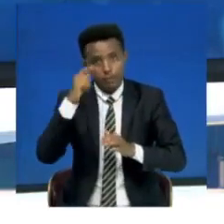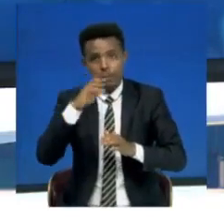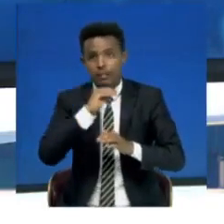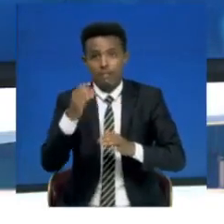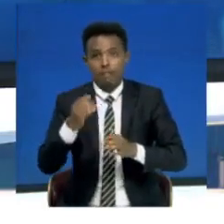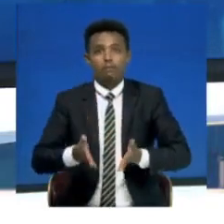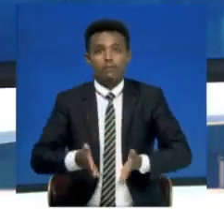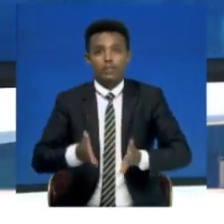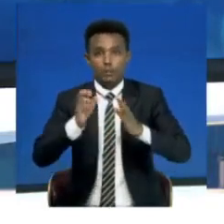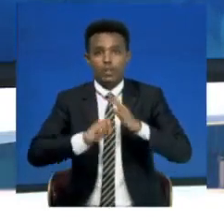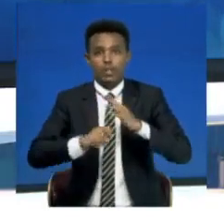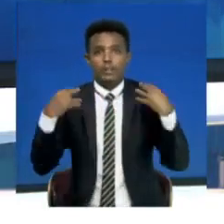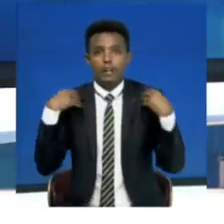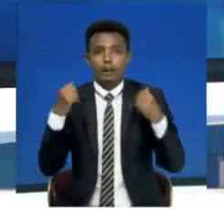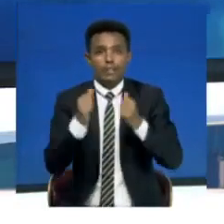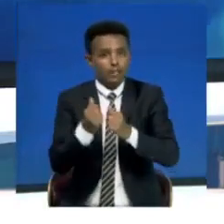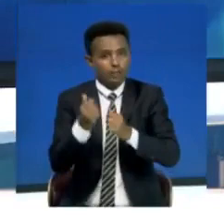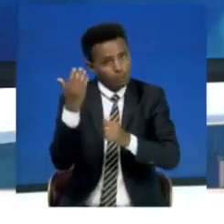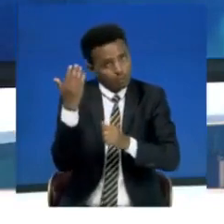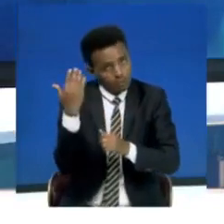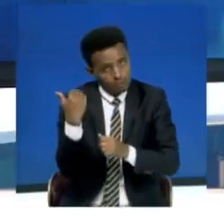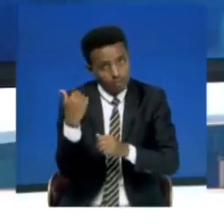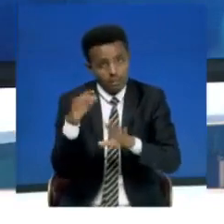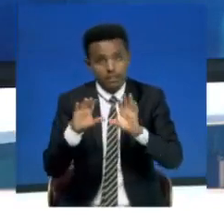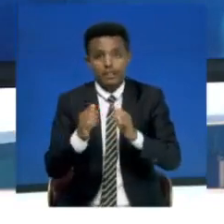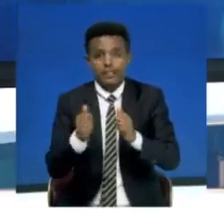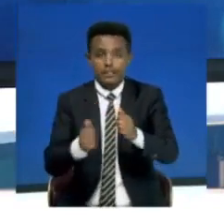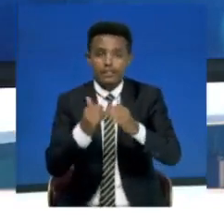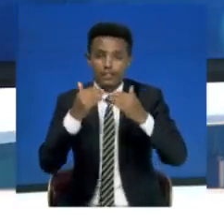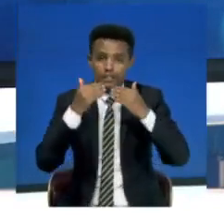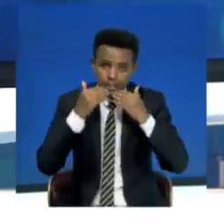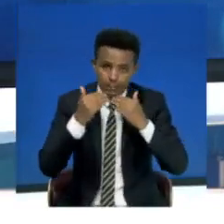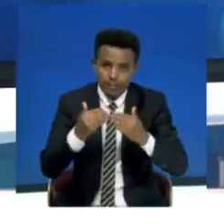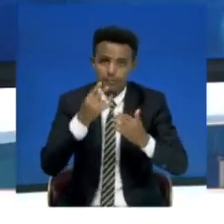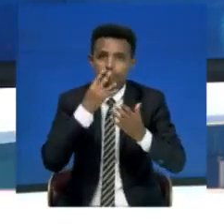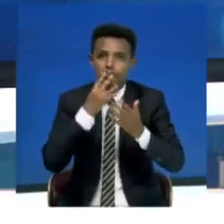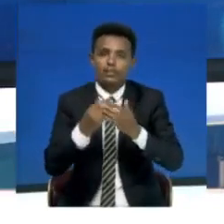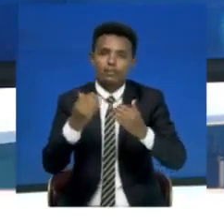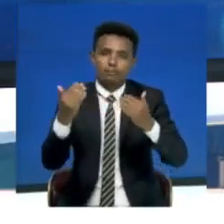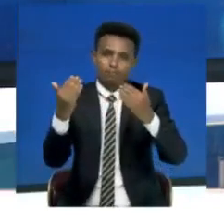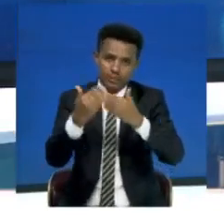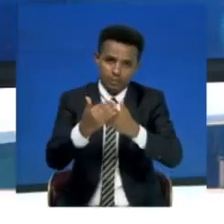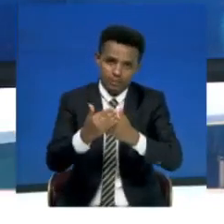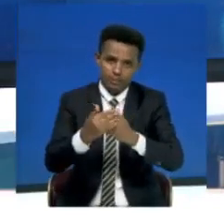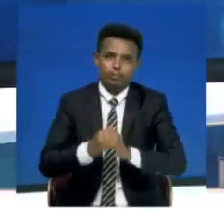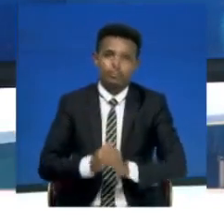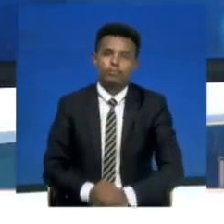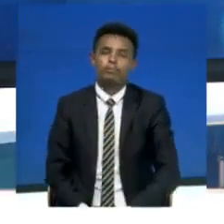ሚካኤል አብረናችሁ ነበርን። ስለተከታተላችሁን እናመሰግናለን። መልካም ምሽት።